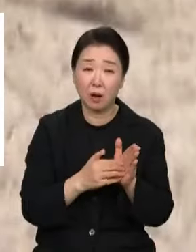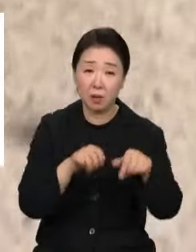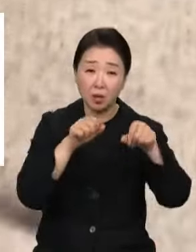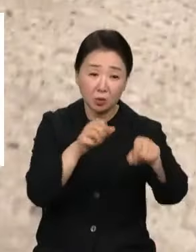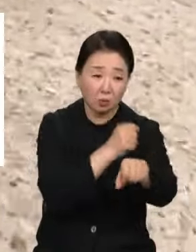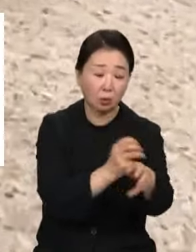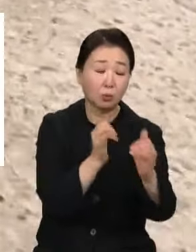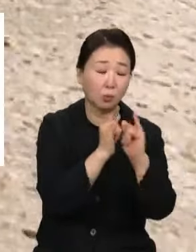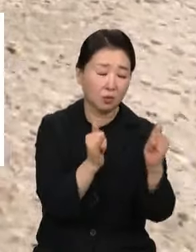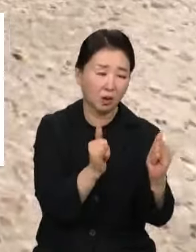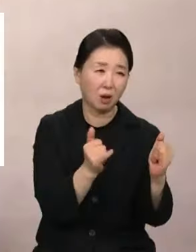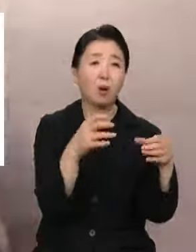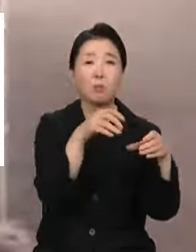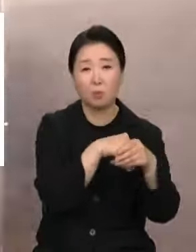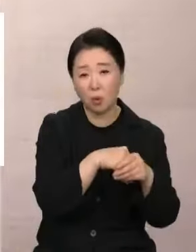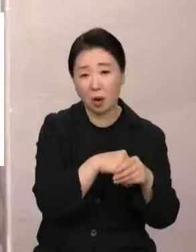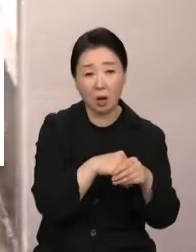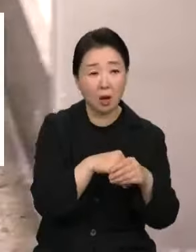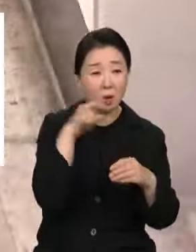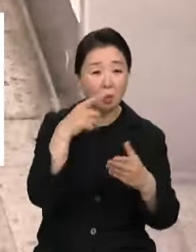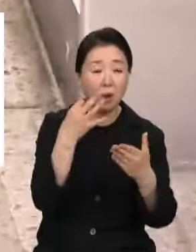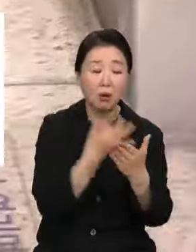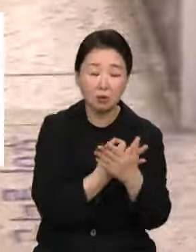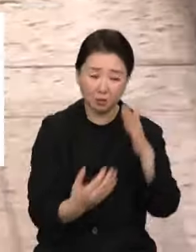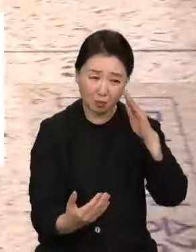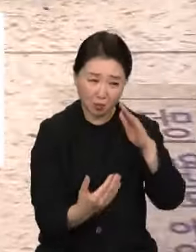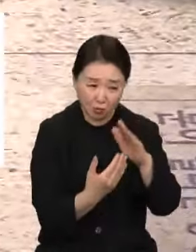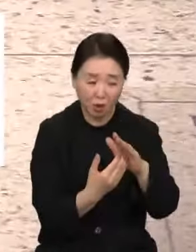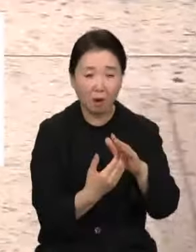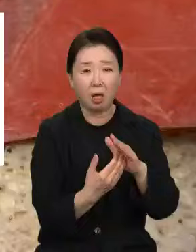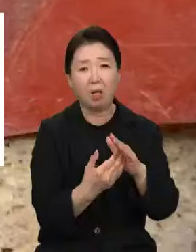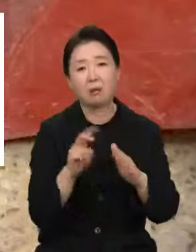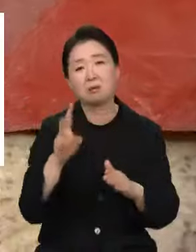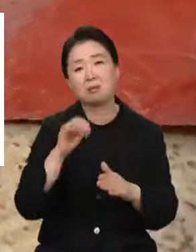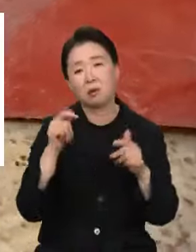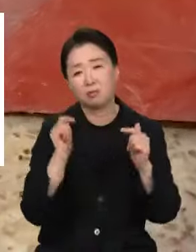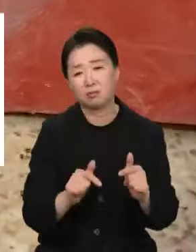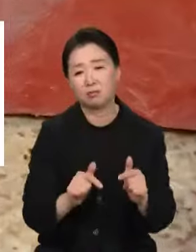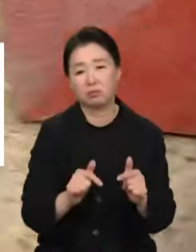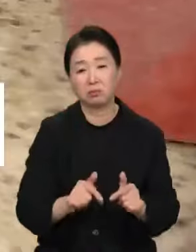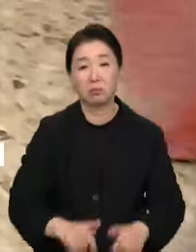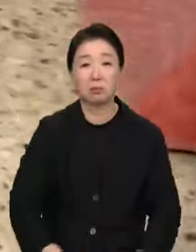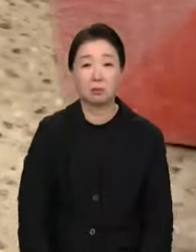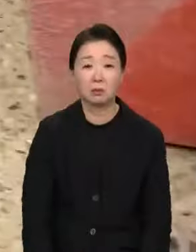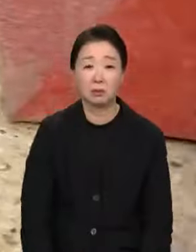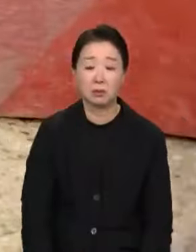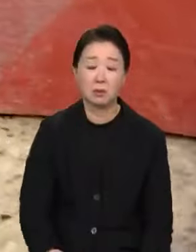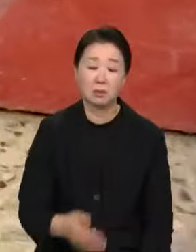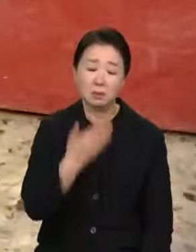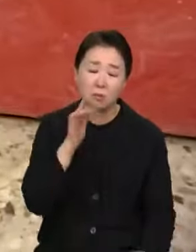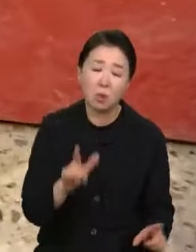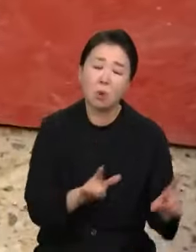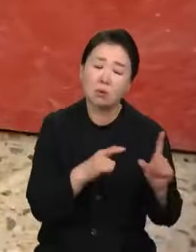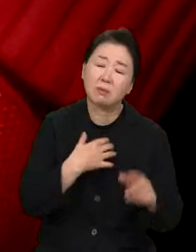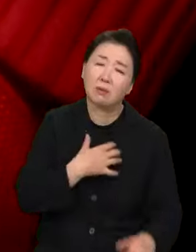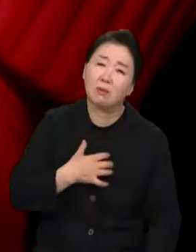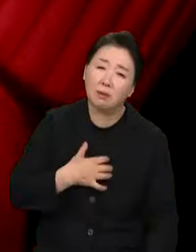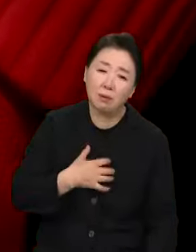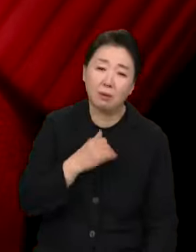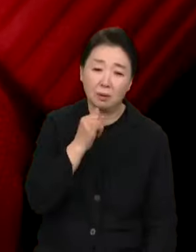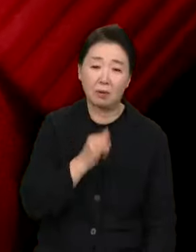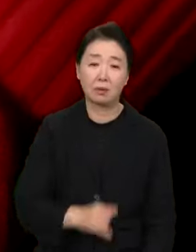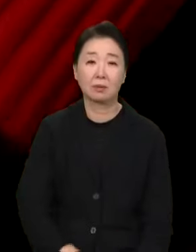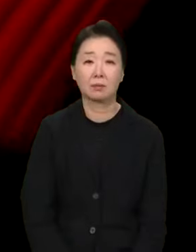대부분이 적용 대상으로 이들의 월급이 최대 20만 원까지 줄게 생겼습니다. 당장 생계를 걱정하는 목소리가